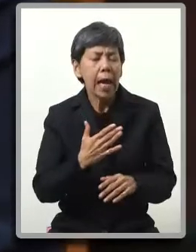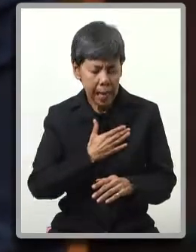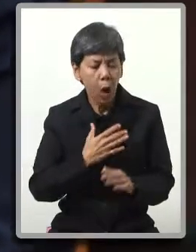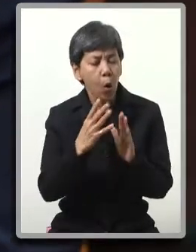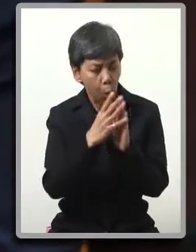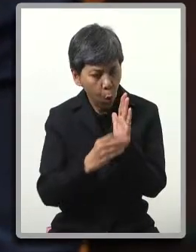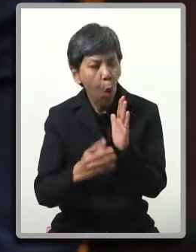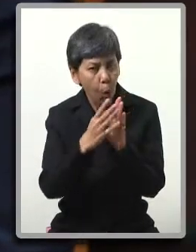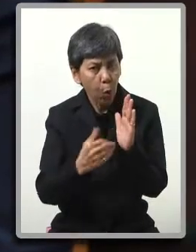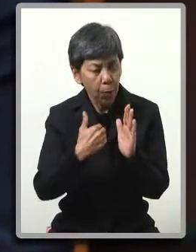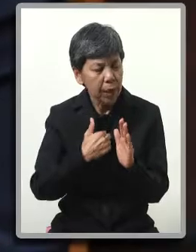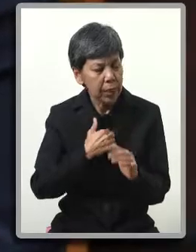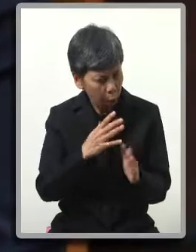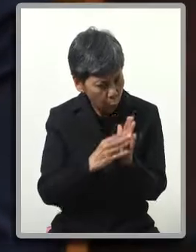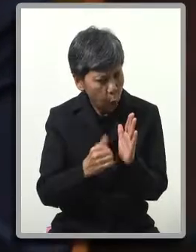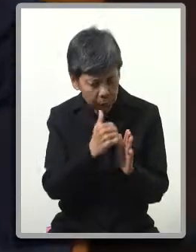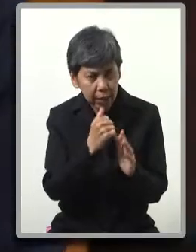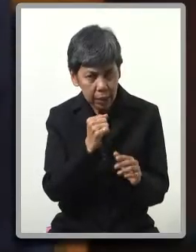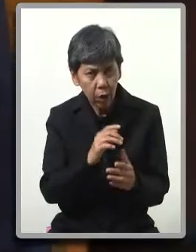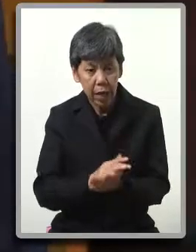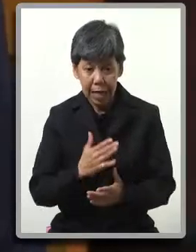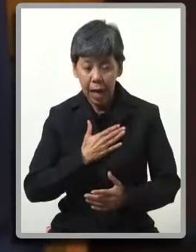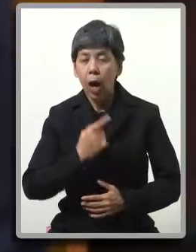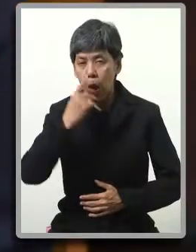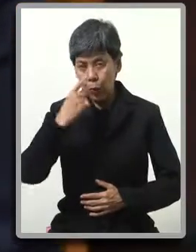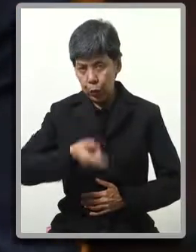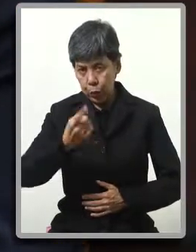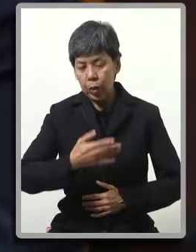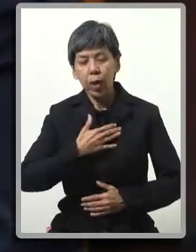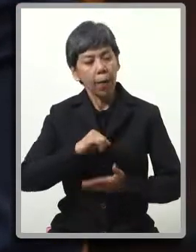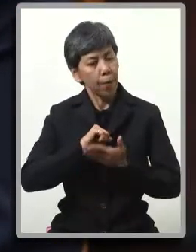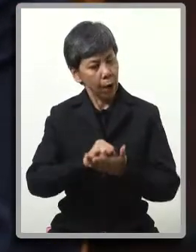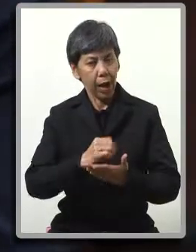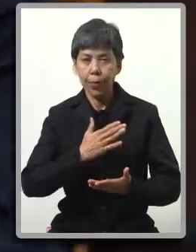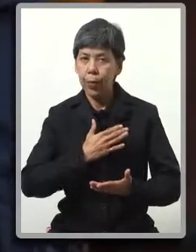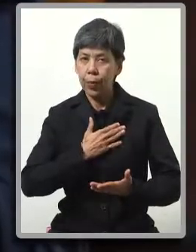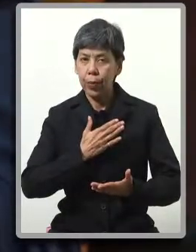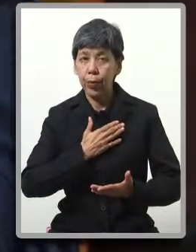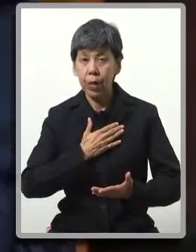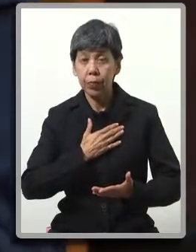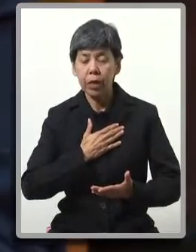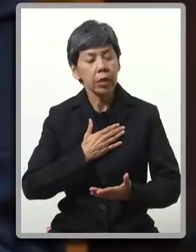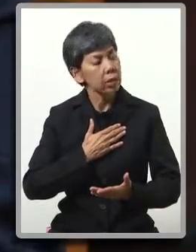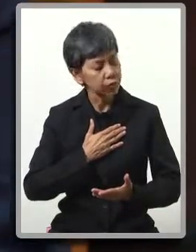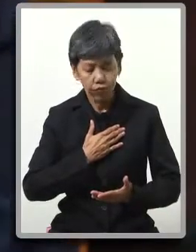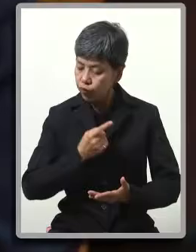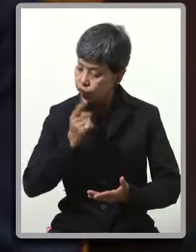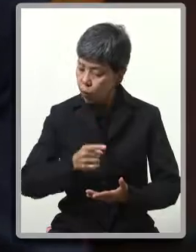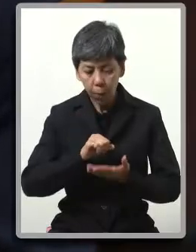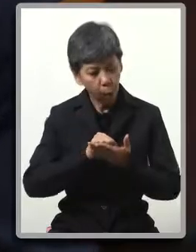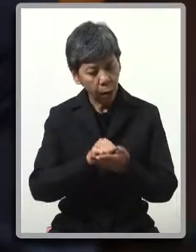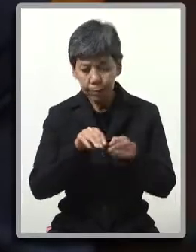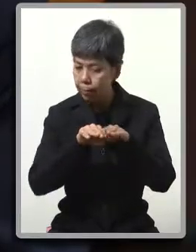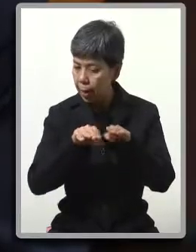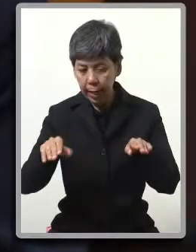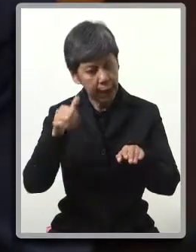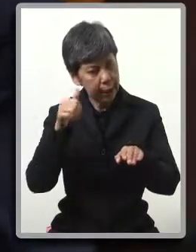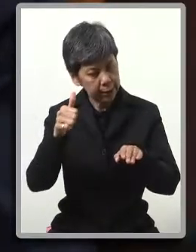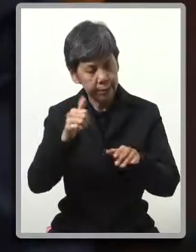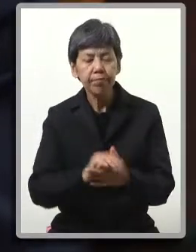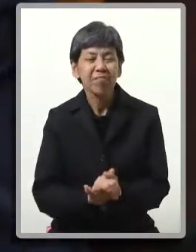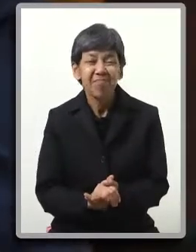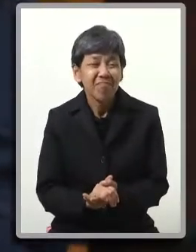ครับคือเราอบรมรถร่วมแล้วบอกของเราไม่ดีไม่ได ้ ผมยังยืนยันนะฮะว่าบริการของขสมกเนี่ยยังไงก็ยังมีมาตรฐ